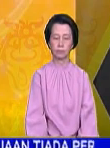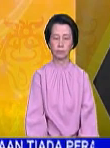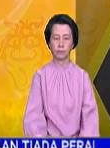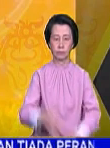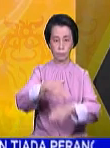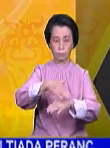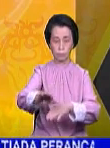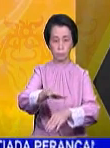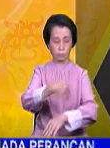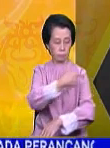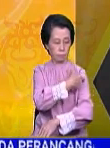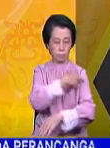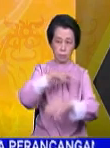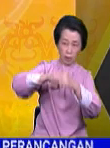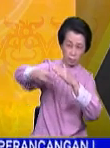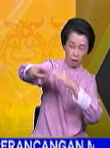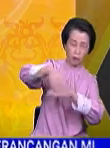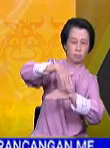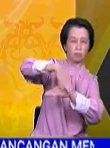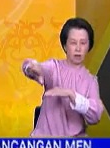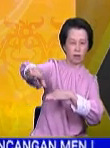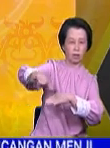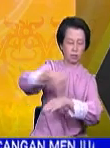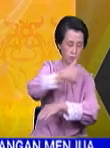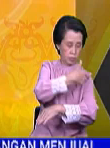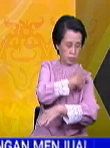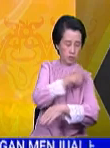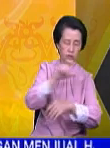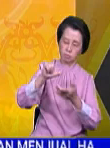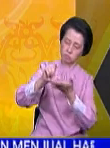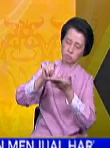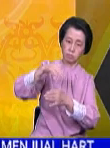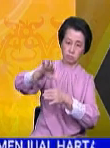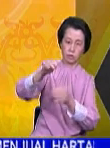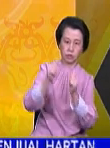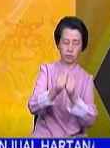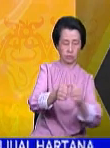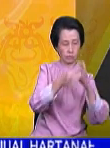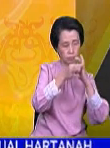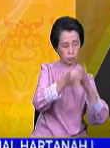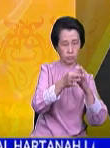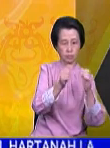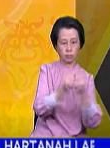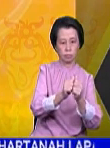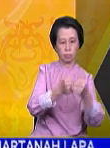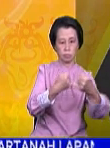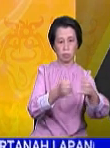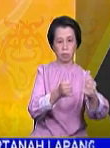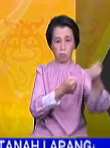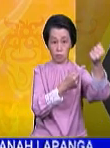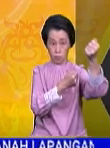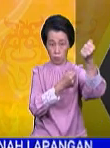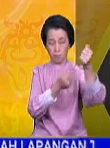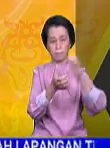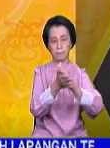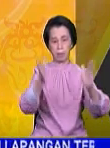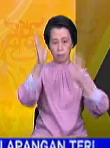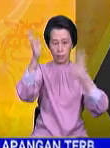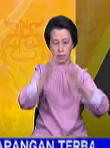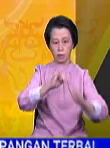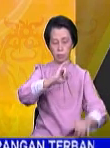Penghantaran vaksin ke pedalaman negeri ini giat dilaksanakan dengan kerjasama Pangkalan Operasi Udara, Jabatan Bomba dan Penyelamat